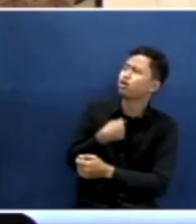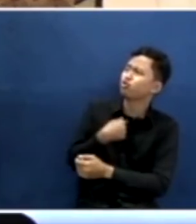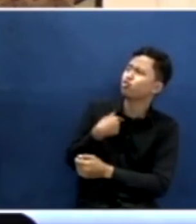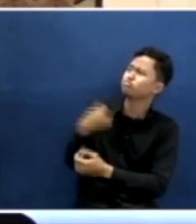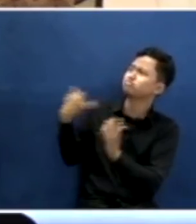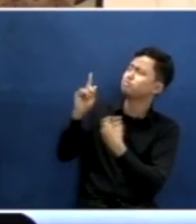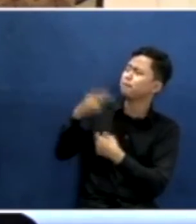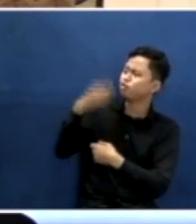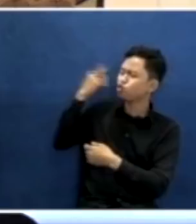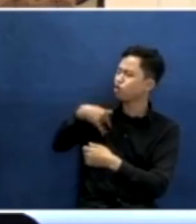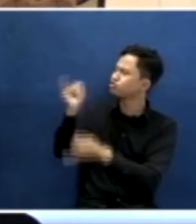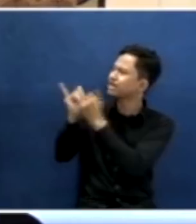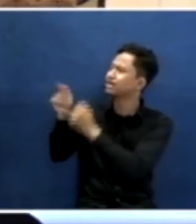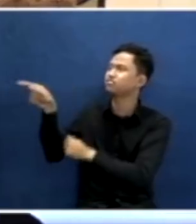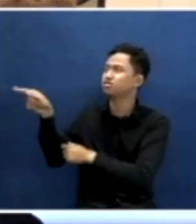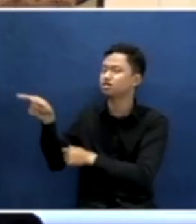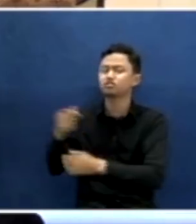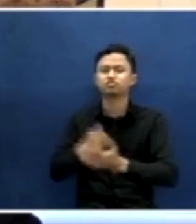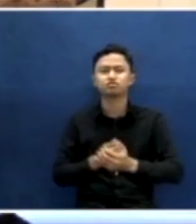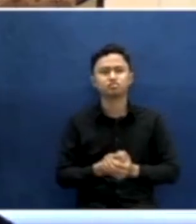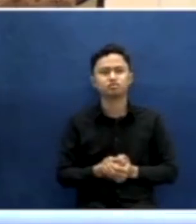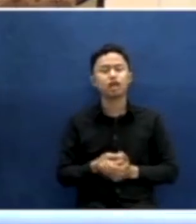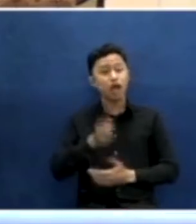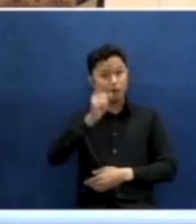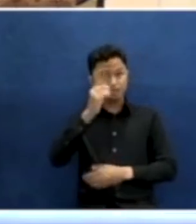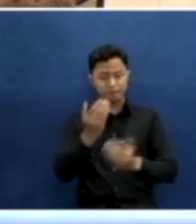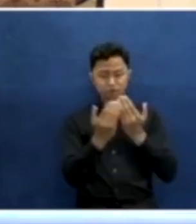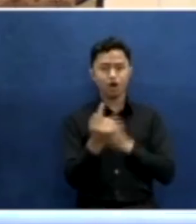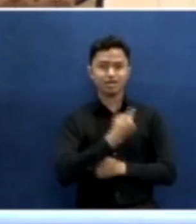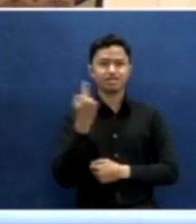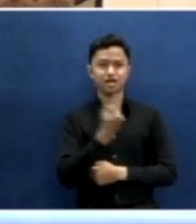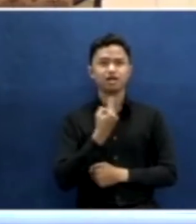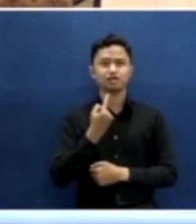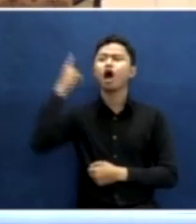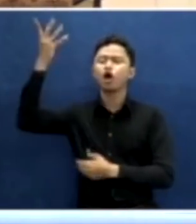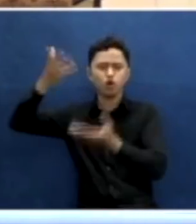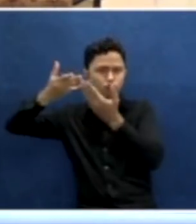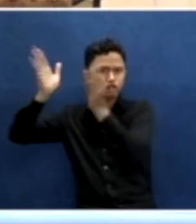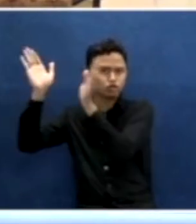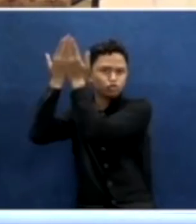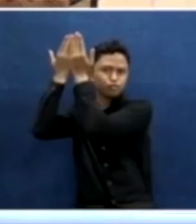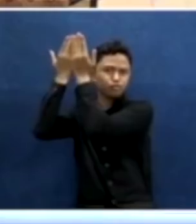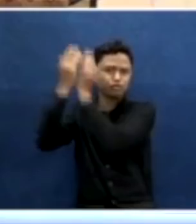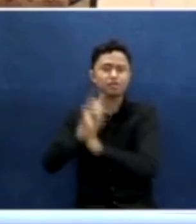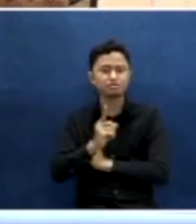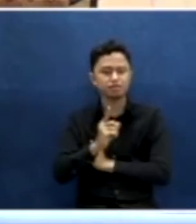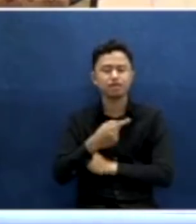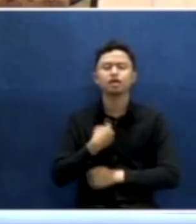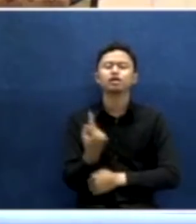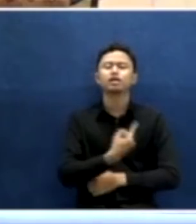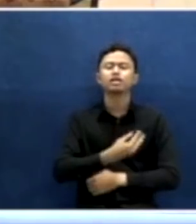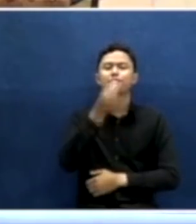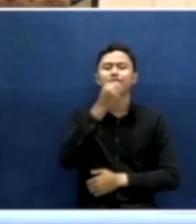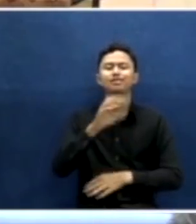dapatkan Kenapa doa kita sering tidak tertolong sering kemudian tidak Mustajab makanan kita yang kotor Ayo kita merintih